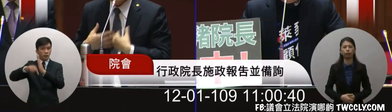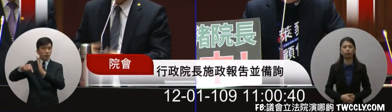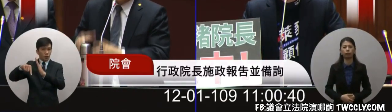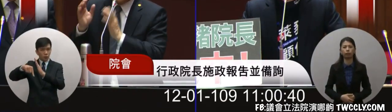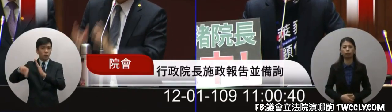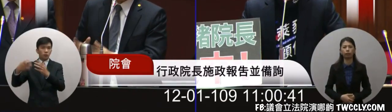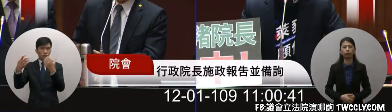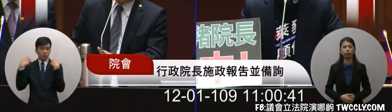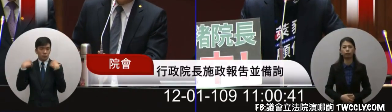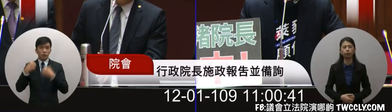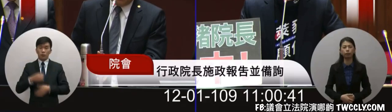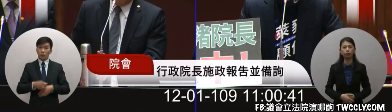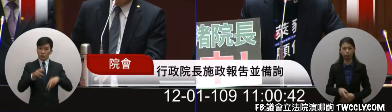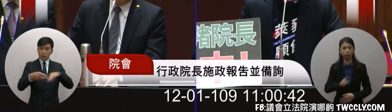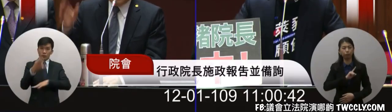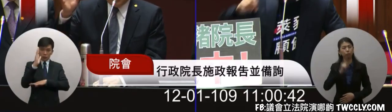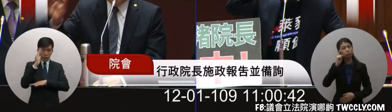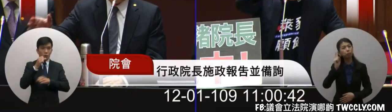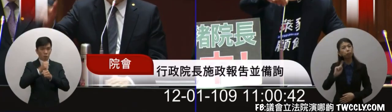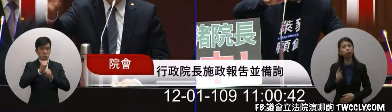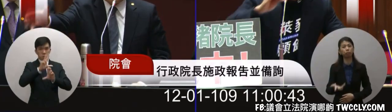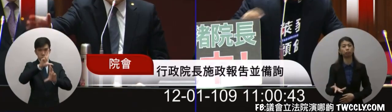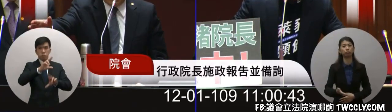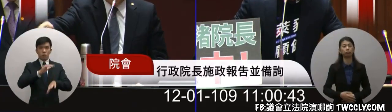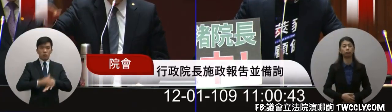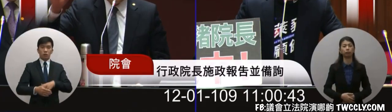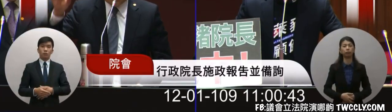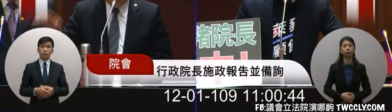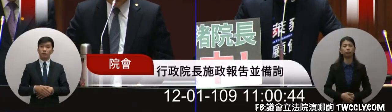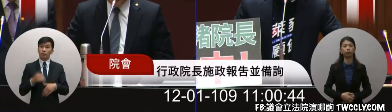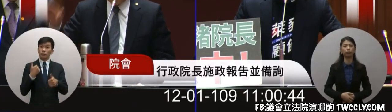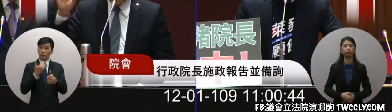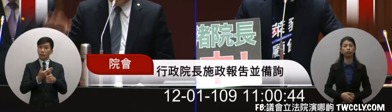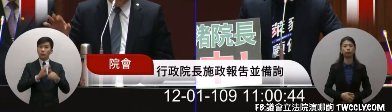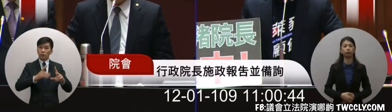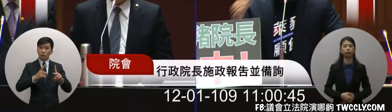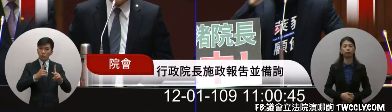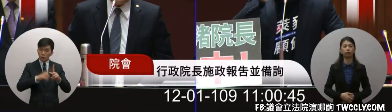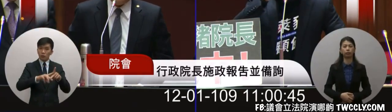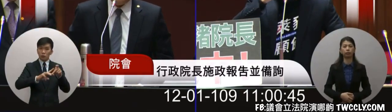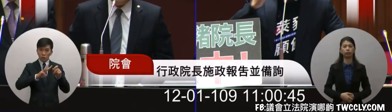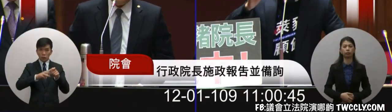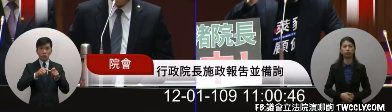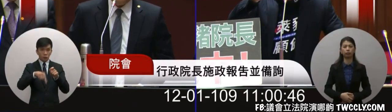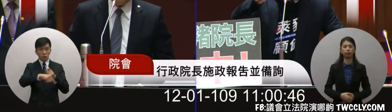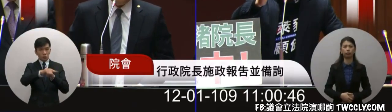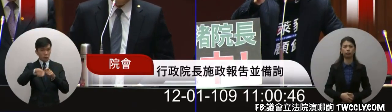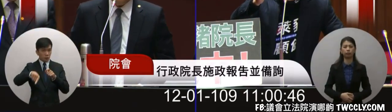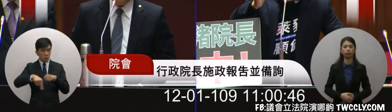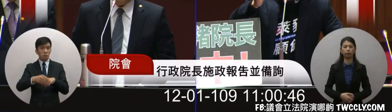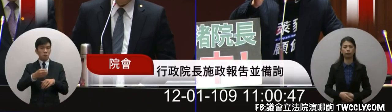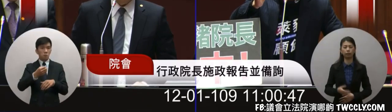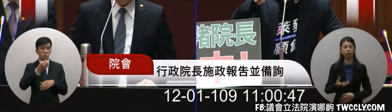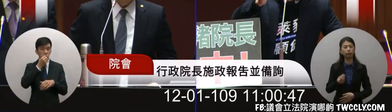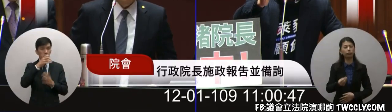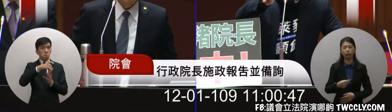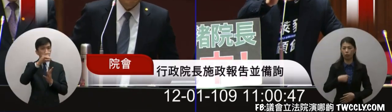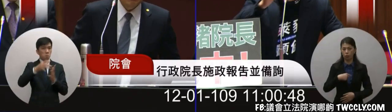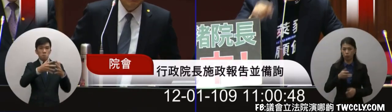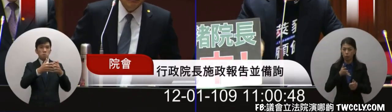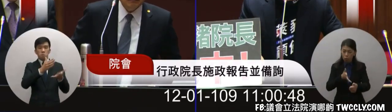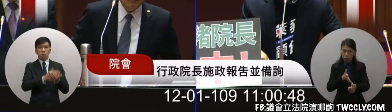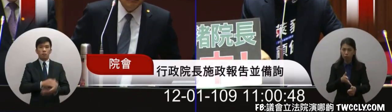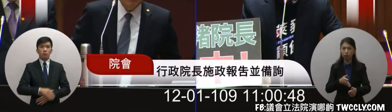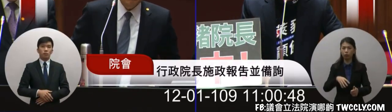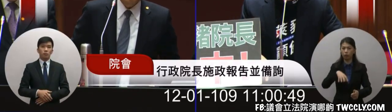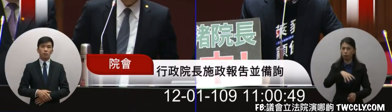政一定彻底做到让国中小食用本国食材。 没有院长，我讲的是说，因为